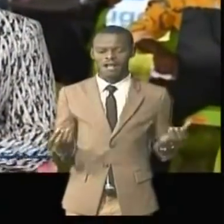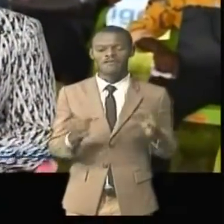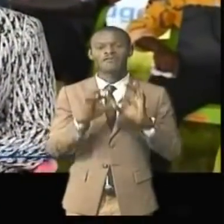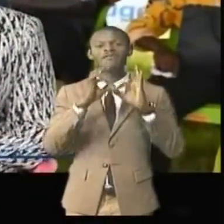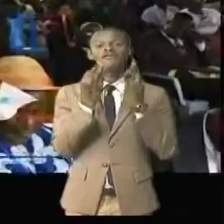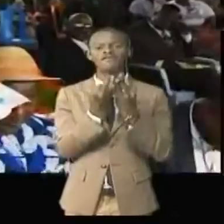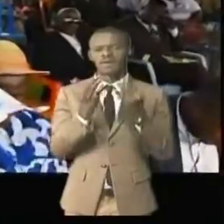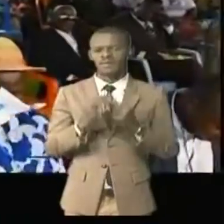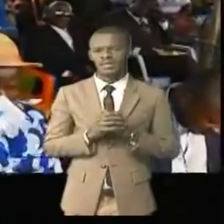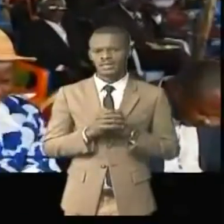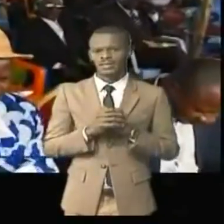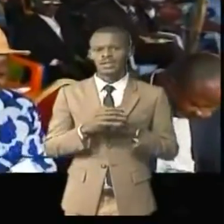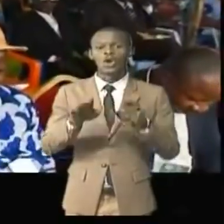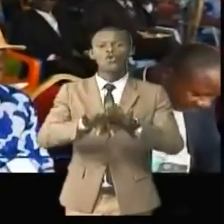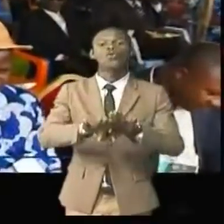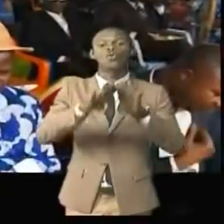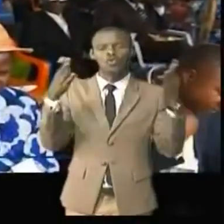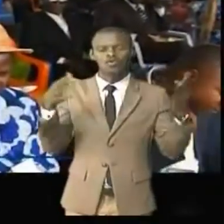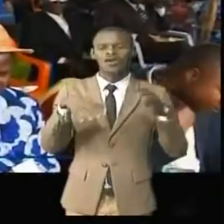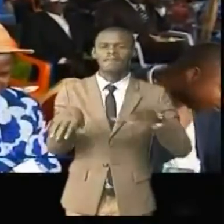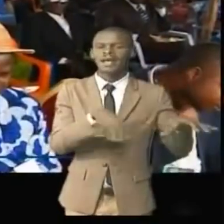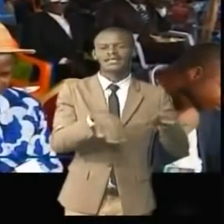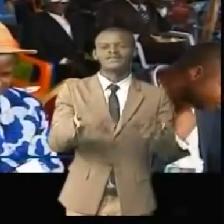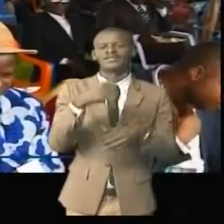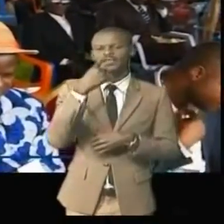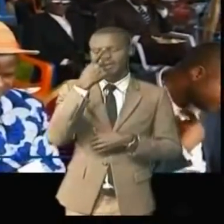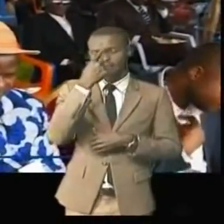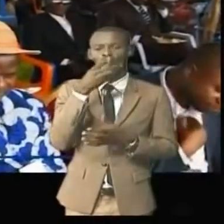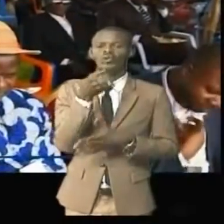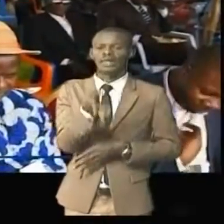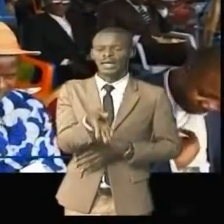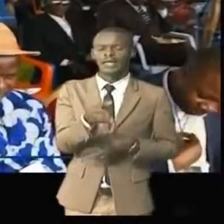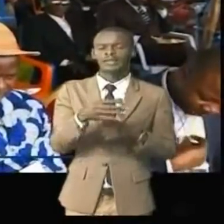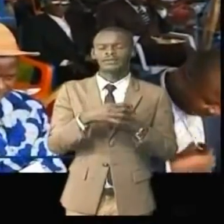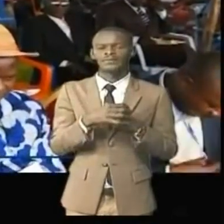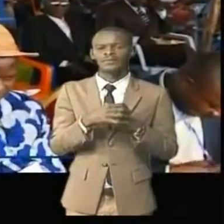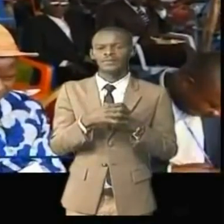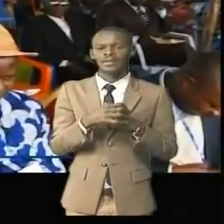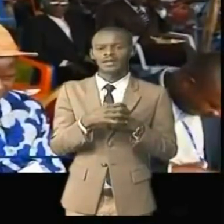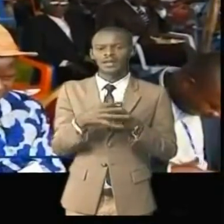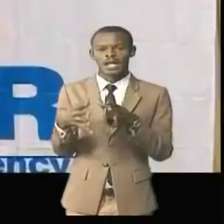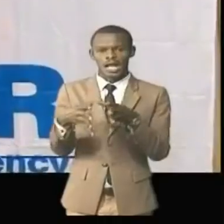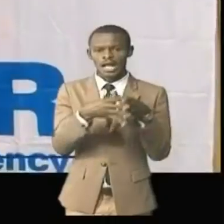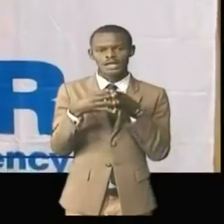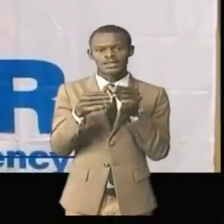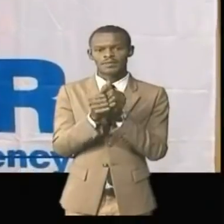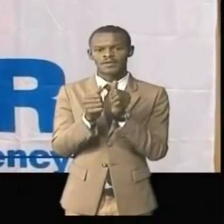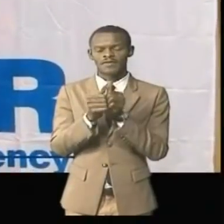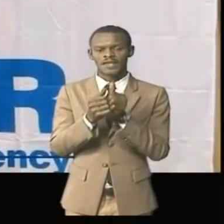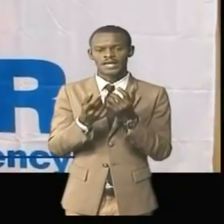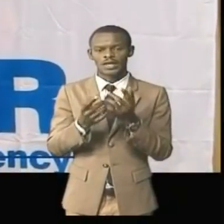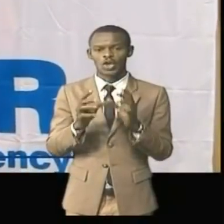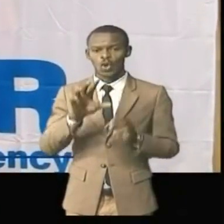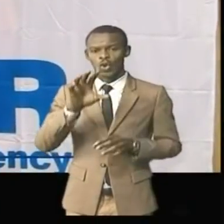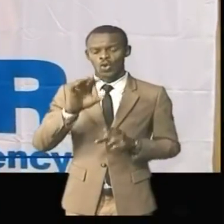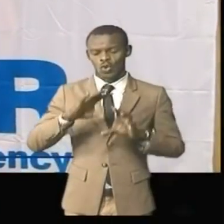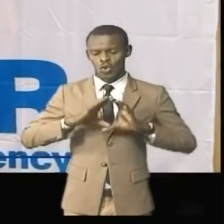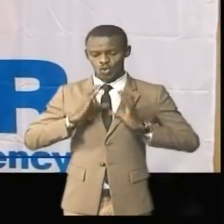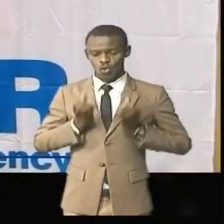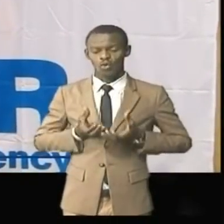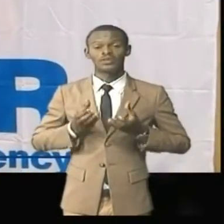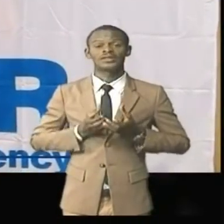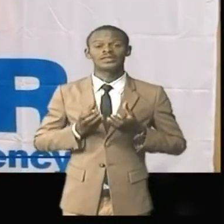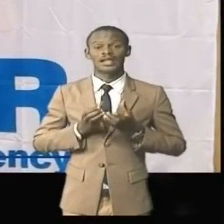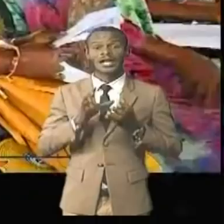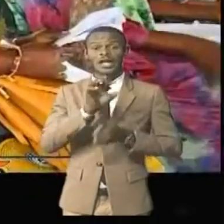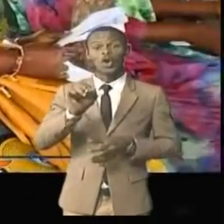son discours, Denise Moulouka a remercié le Haut Commissariat des Nations Unies pour le réfugié qui ne cesse d'accompagner